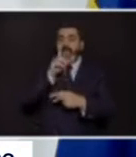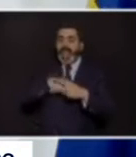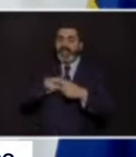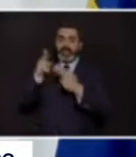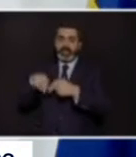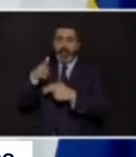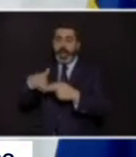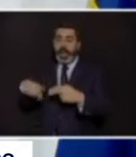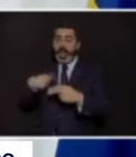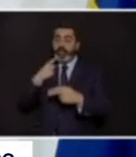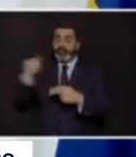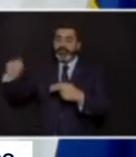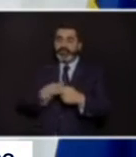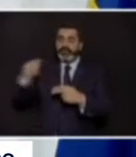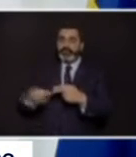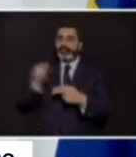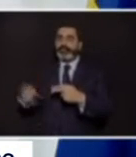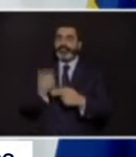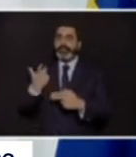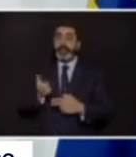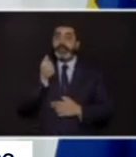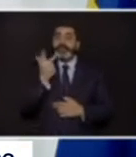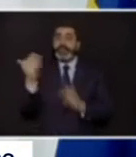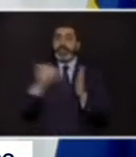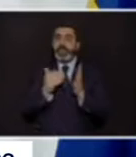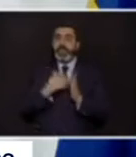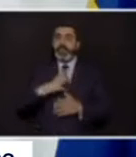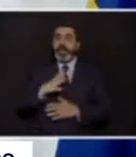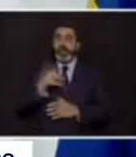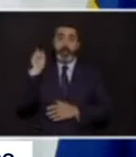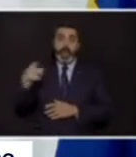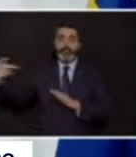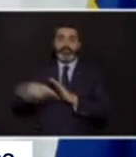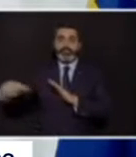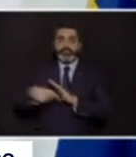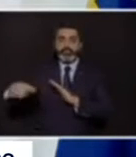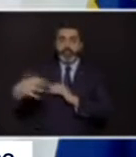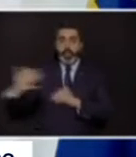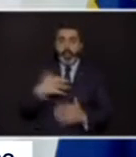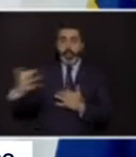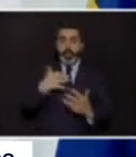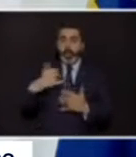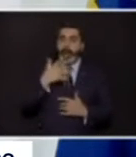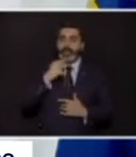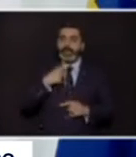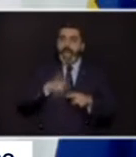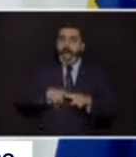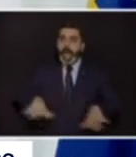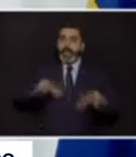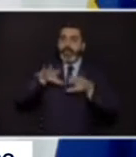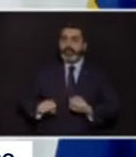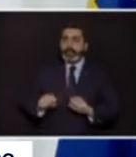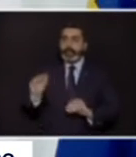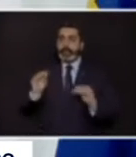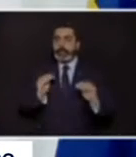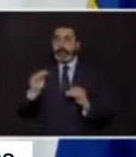Και η παράνομη εισβολή χιλιάδων ανθρώπων παίρνει τη μορφή της επιβολής του εθνικού μας εδάφους, με